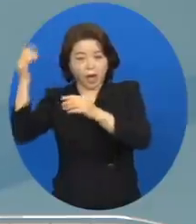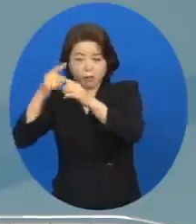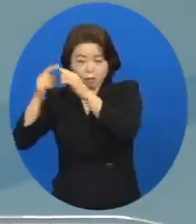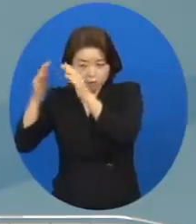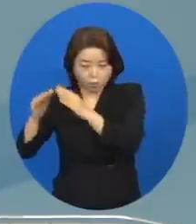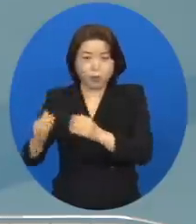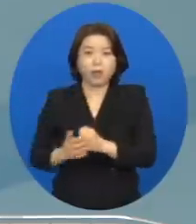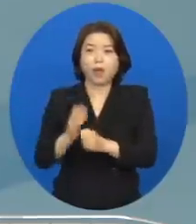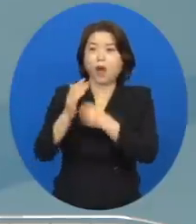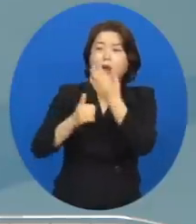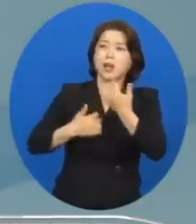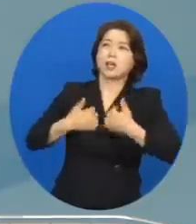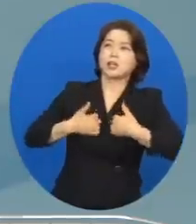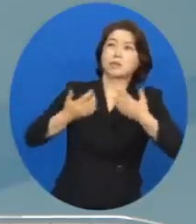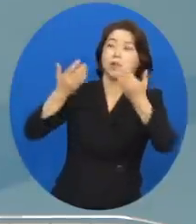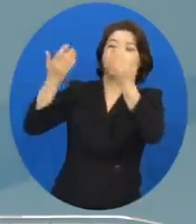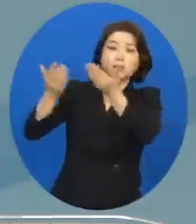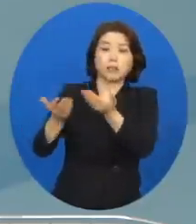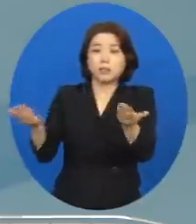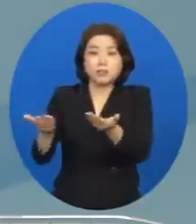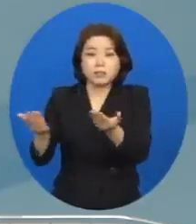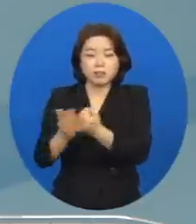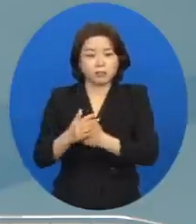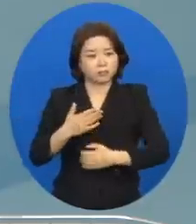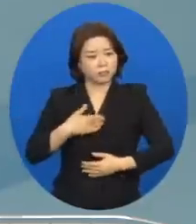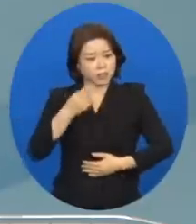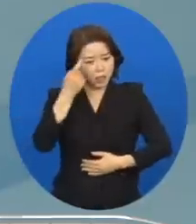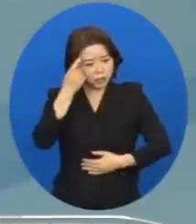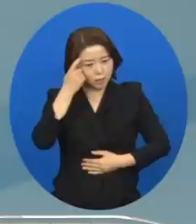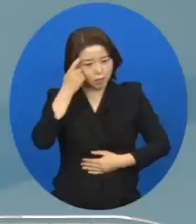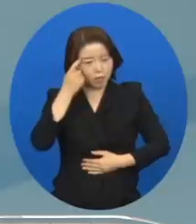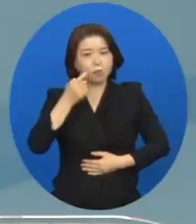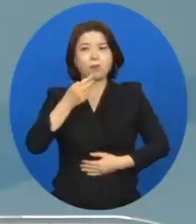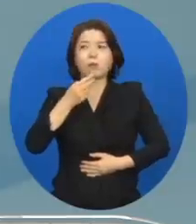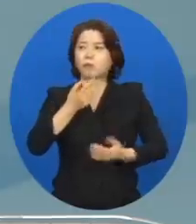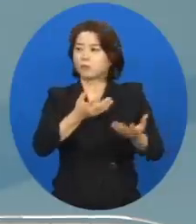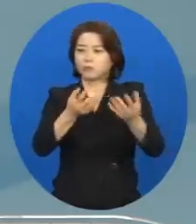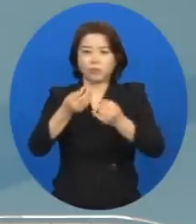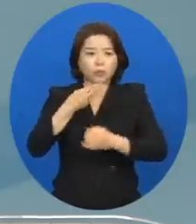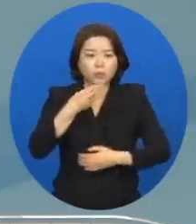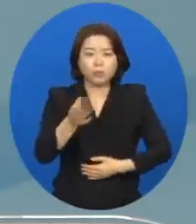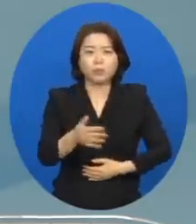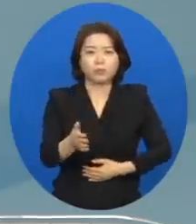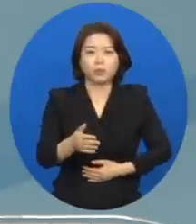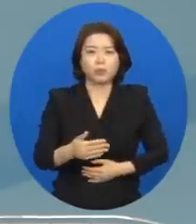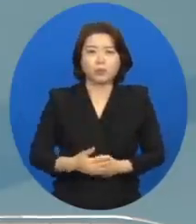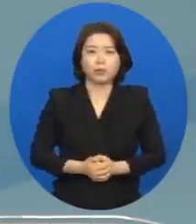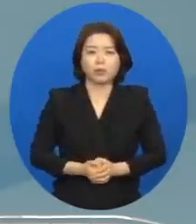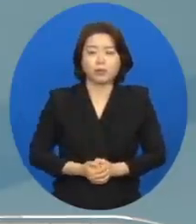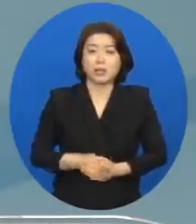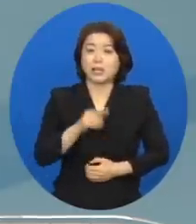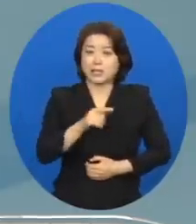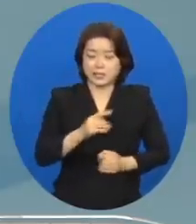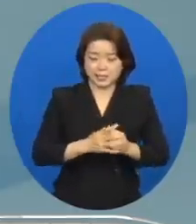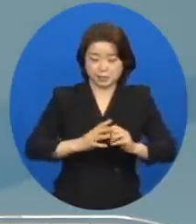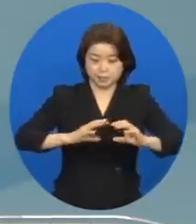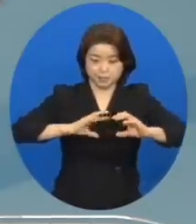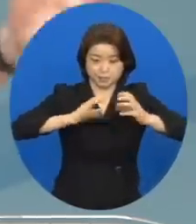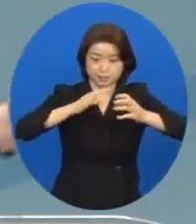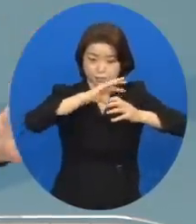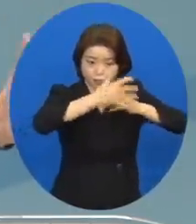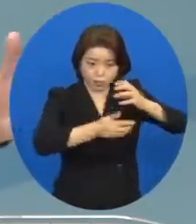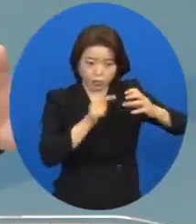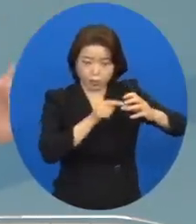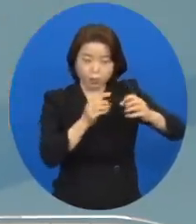하나님께 기쁘게 해드리는 일이 제가 보기에는 별로 생각이 안 나요. 이 지구상에 그